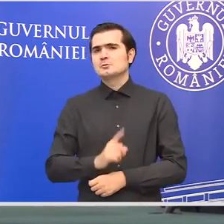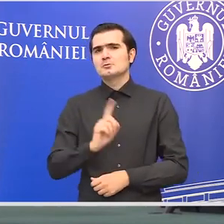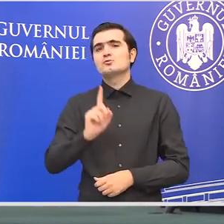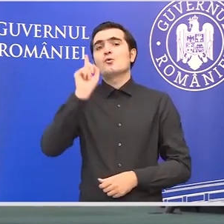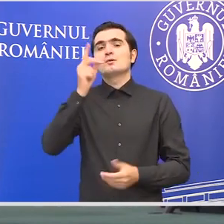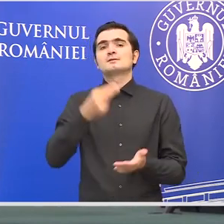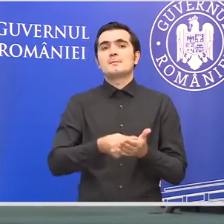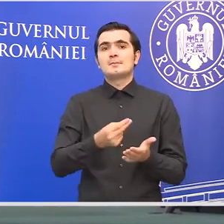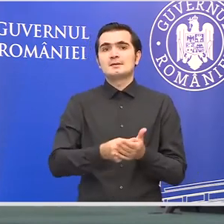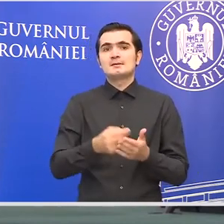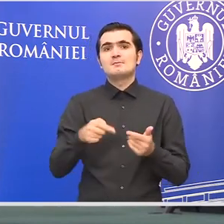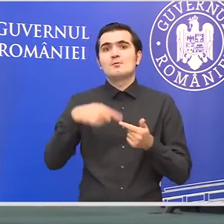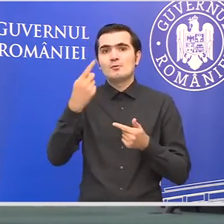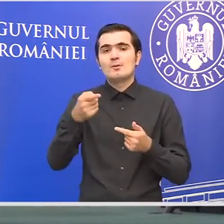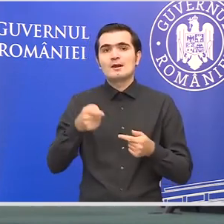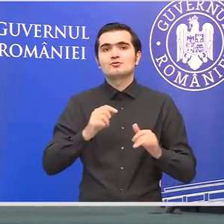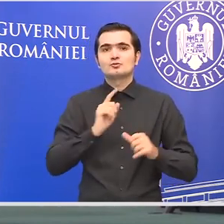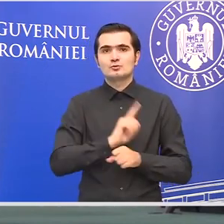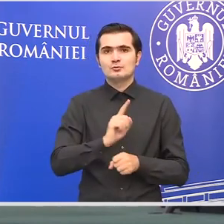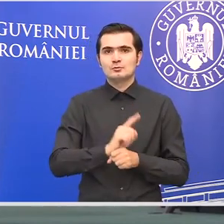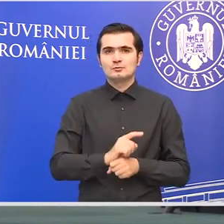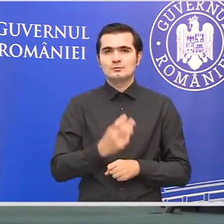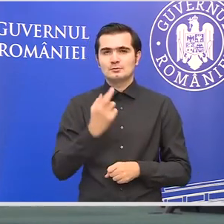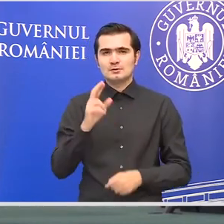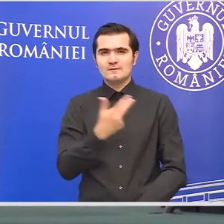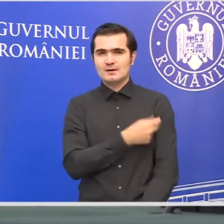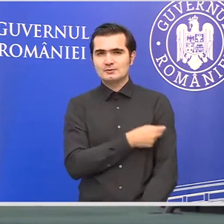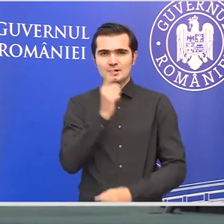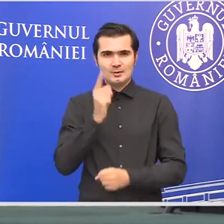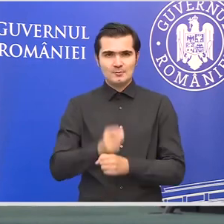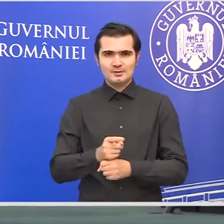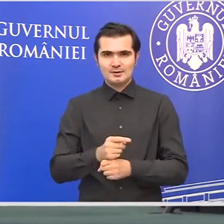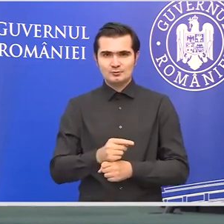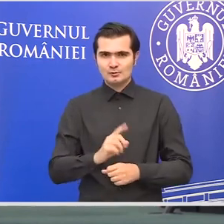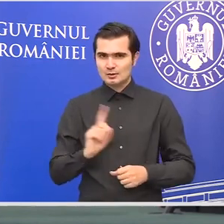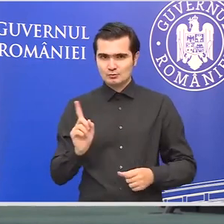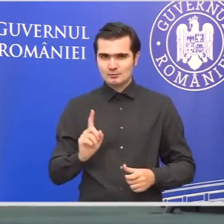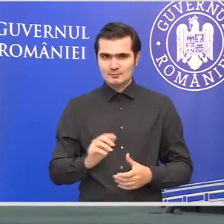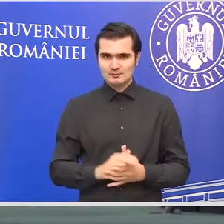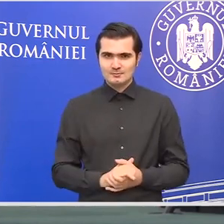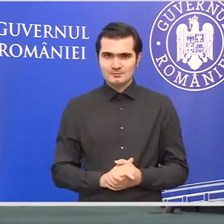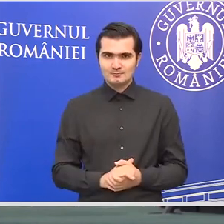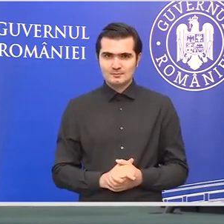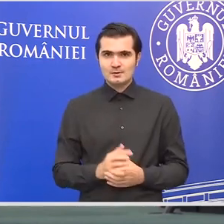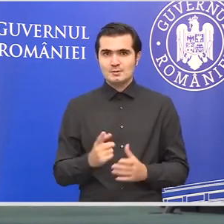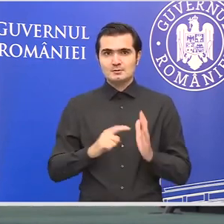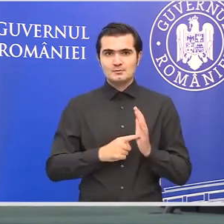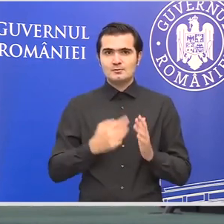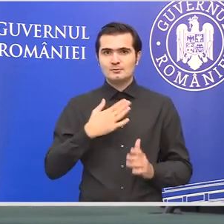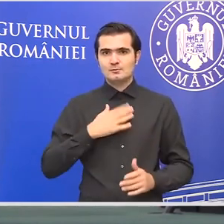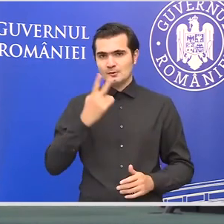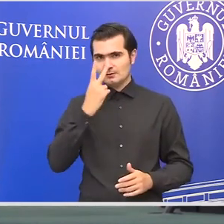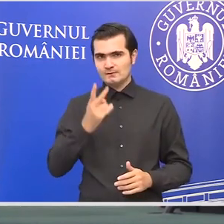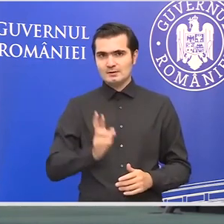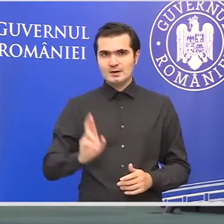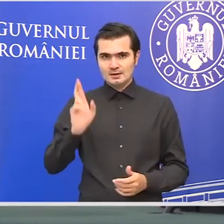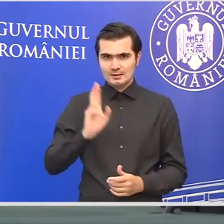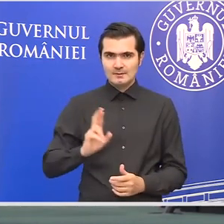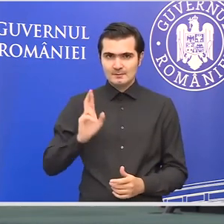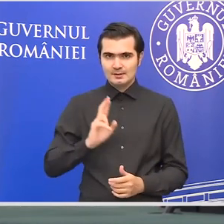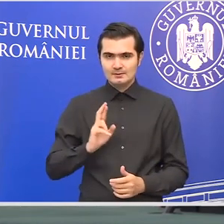toții aceste consecințe. Dar vaccinarea obligatorie nu. Din punctul meu de vedere, repet,